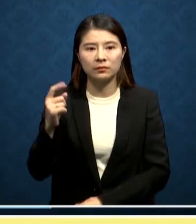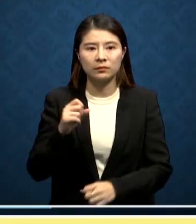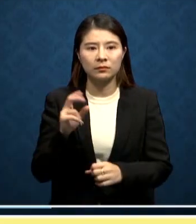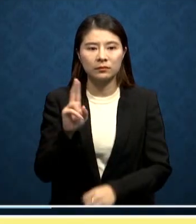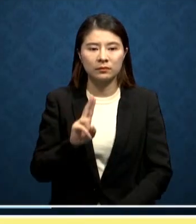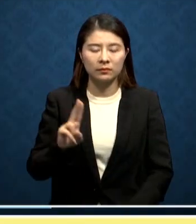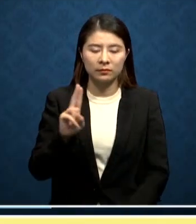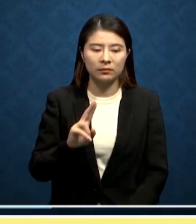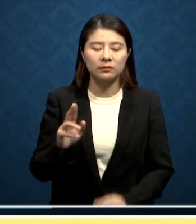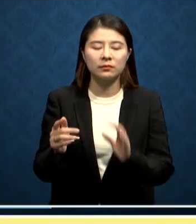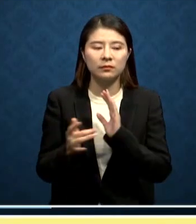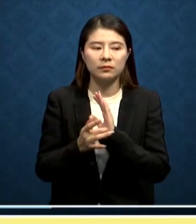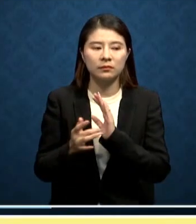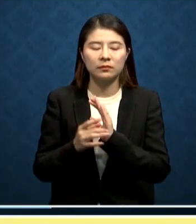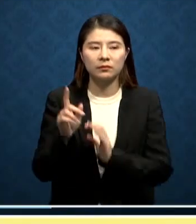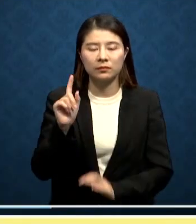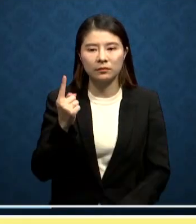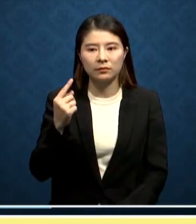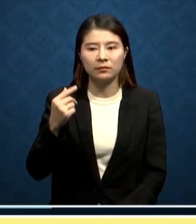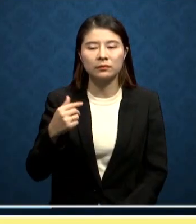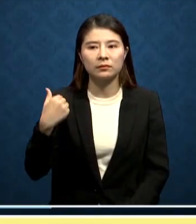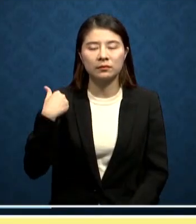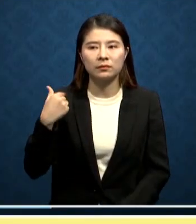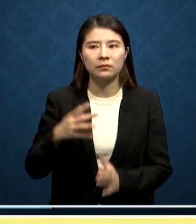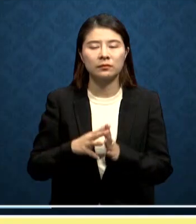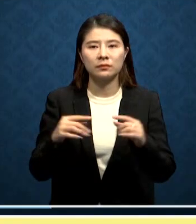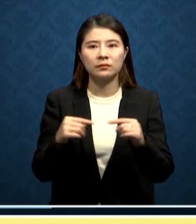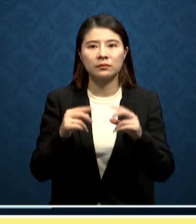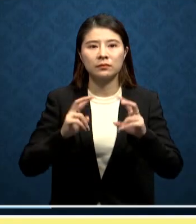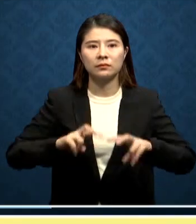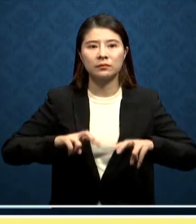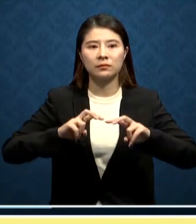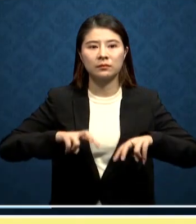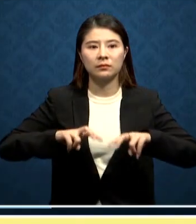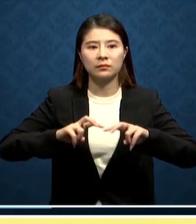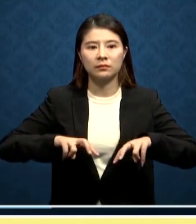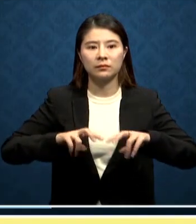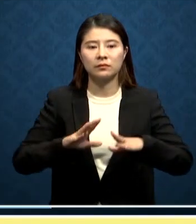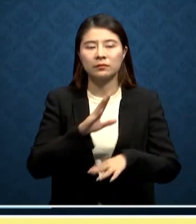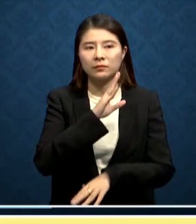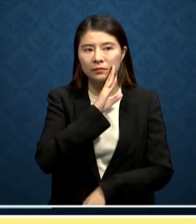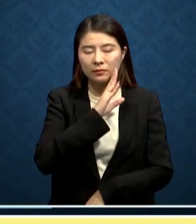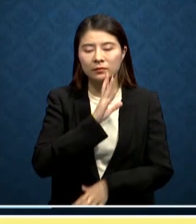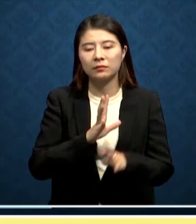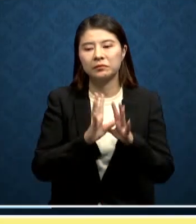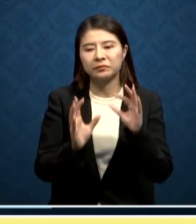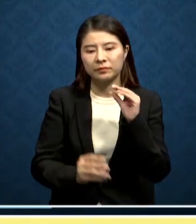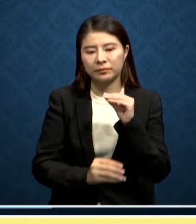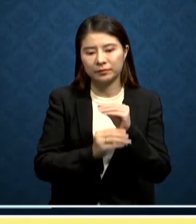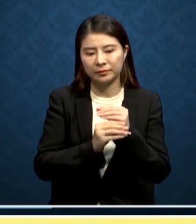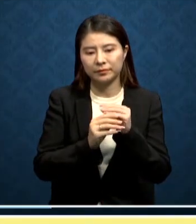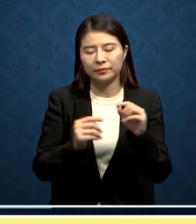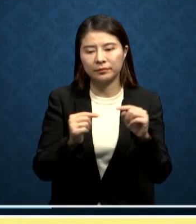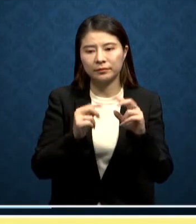นะเทคโนโลยีใหม่ๆก็ขึ้นอยู่กับการวิจัยของท่านเนี่ยนะถ้าท่านเ่อเพิ่มเรื่องงาน